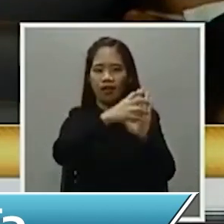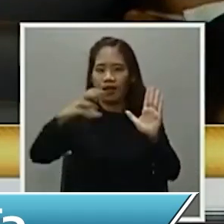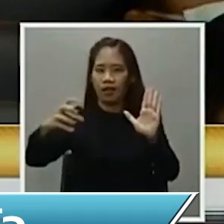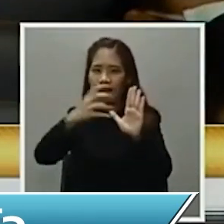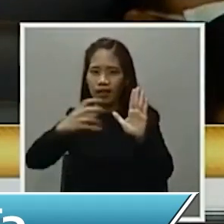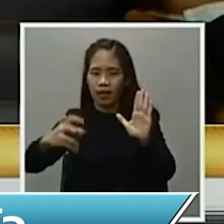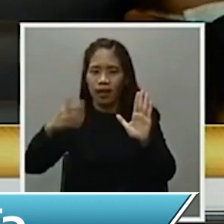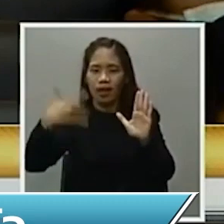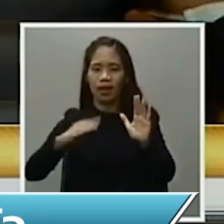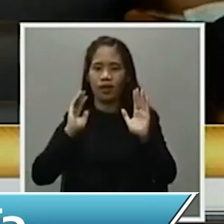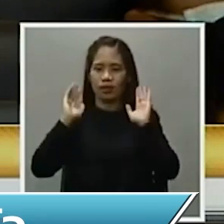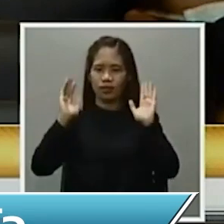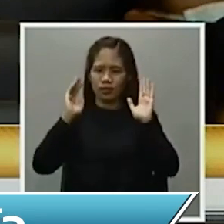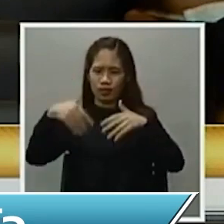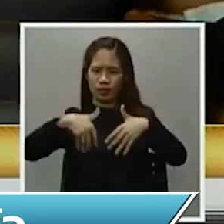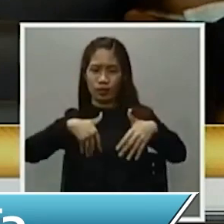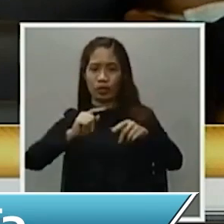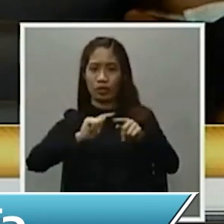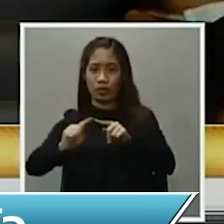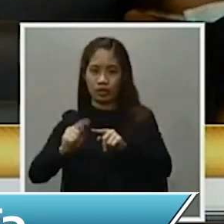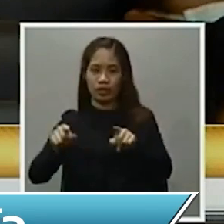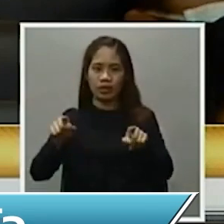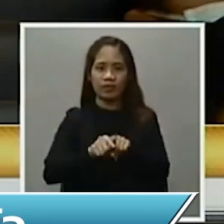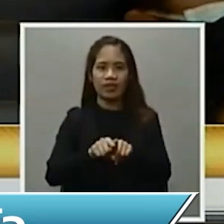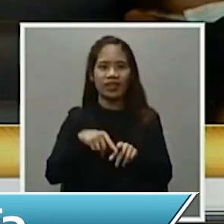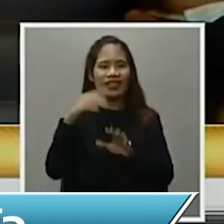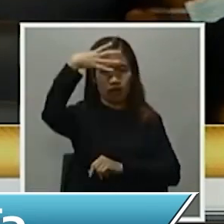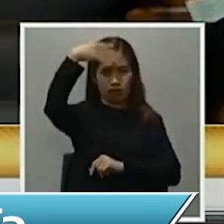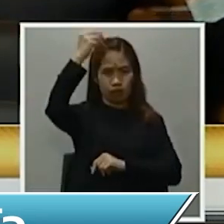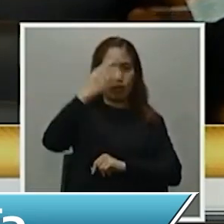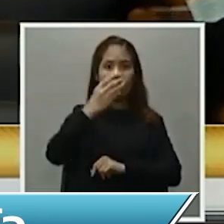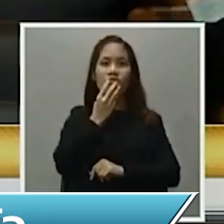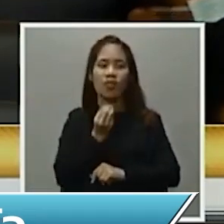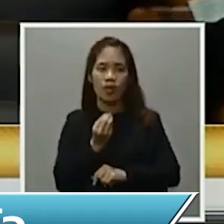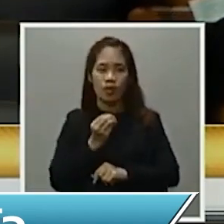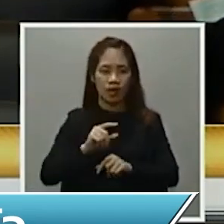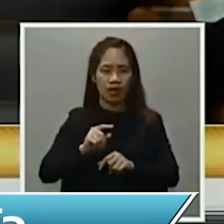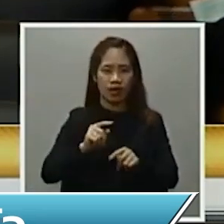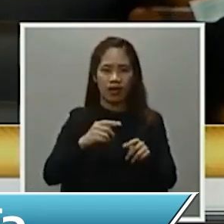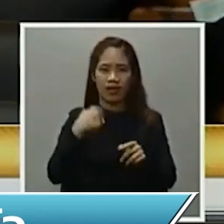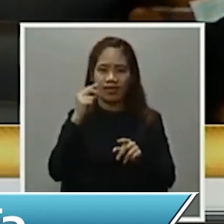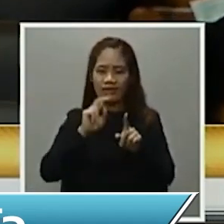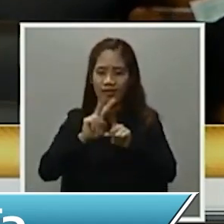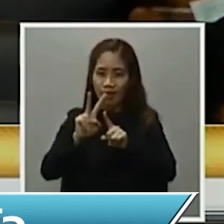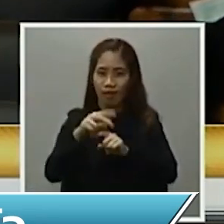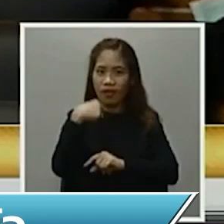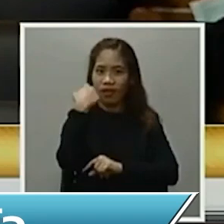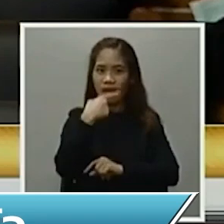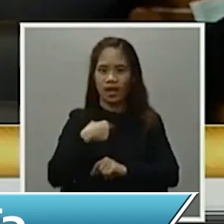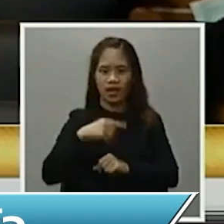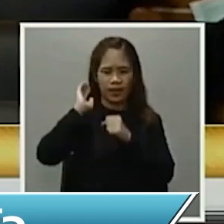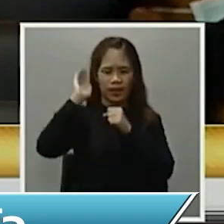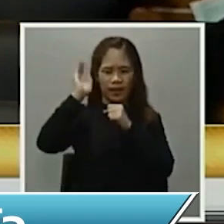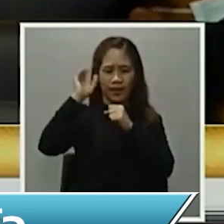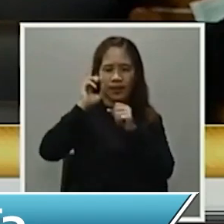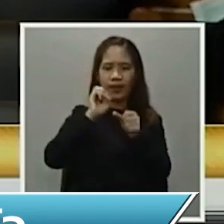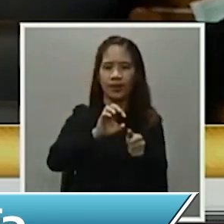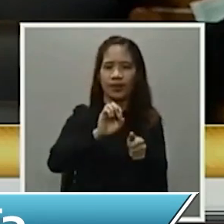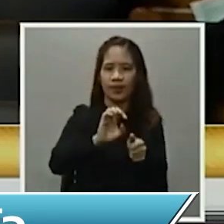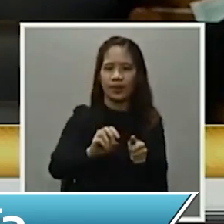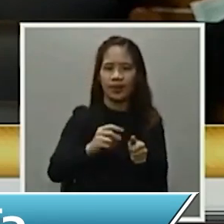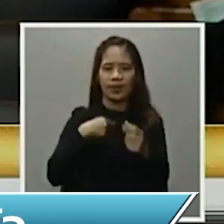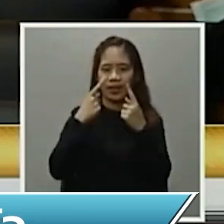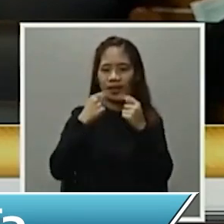ายกรัฐมนตรีแล้วก็รัฐบาลชุดนี้โดยในคลิปเป็นการพูดคุยวิธีการทำงานกับกลุ่มที่ทำเนื้อหา IO